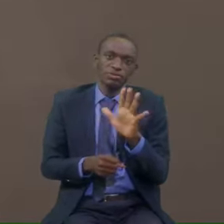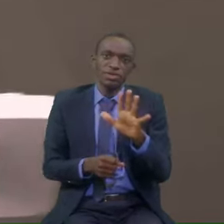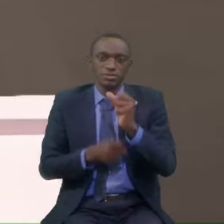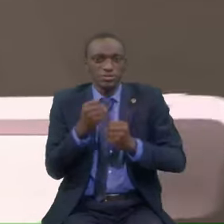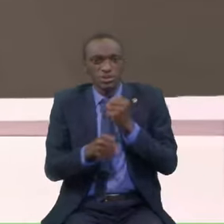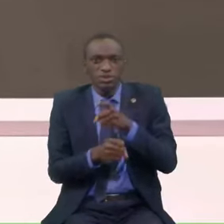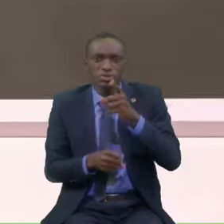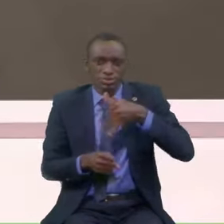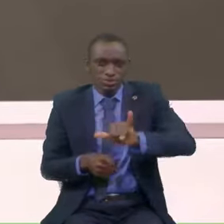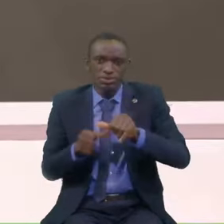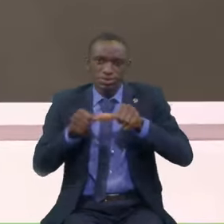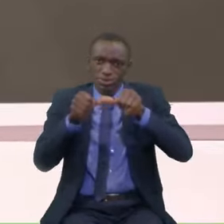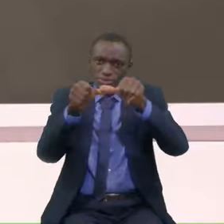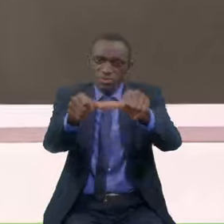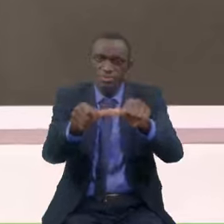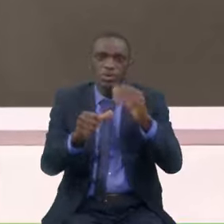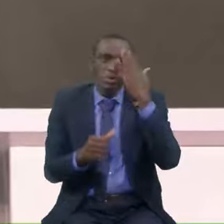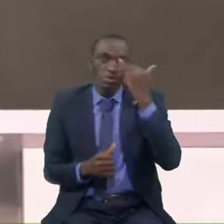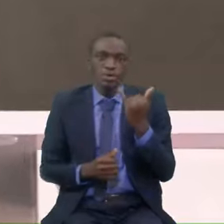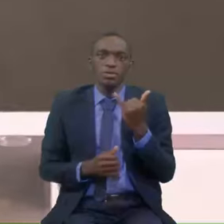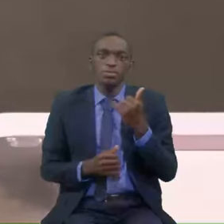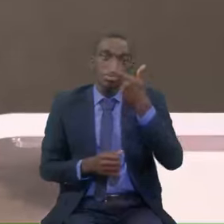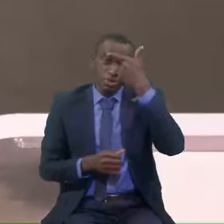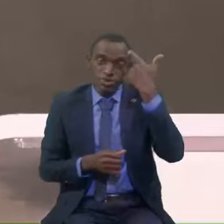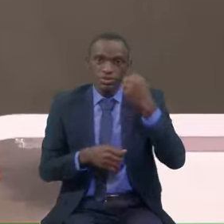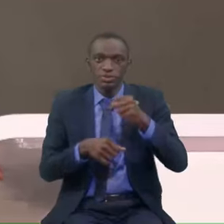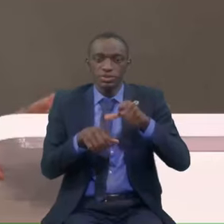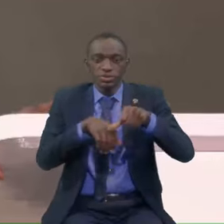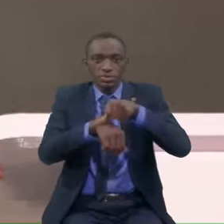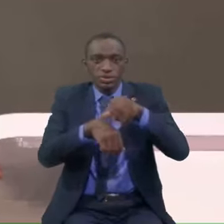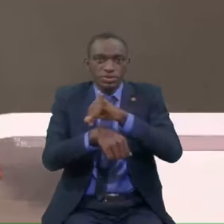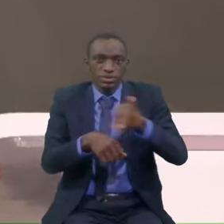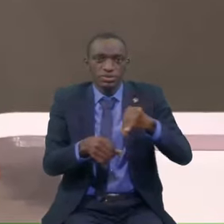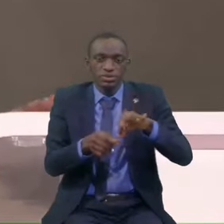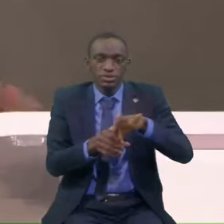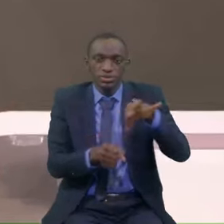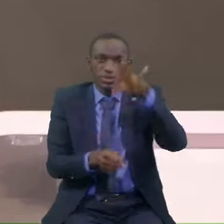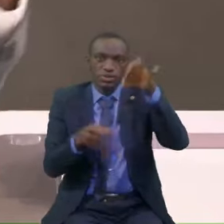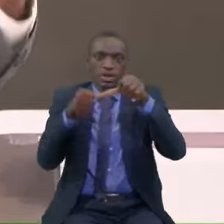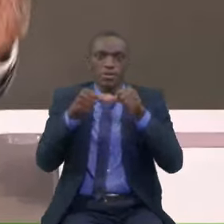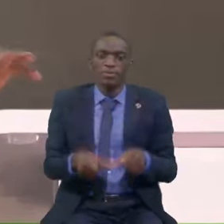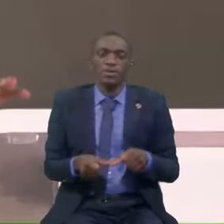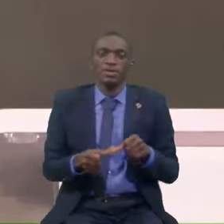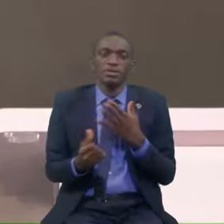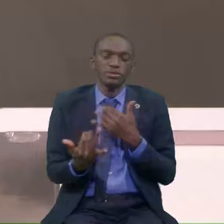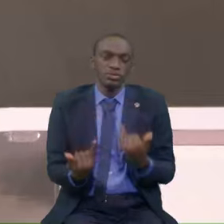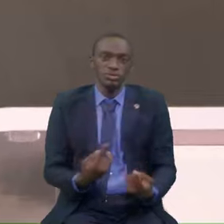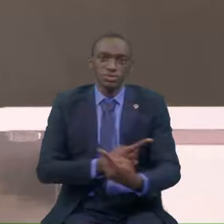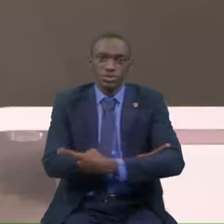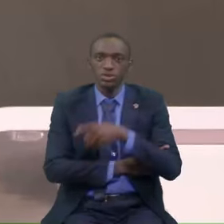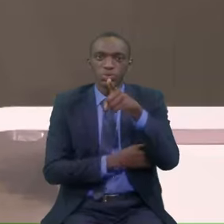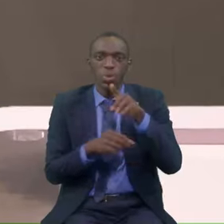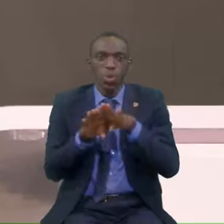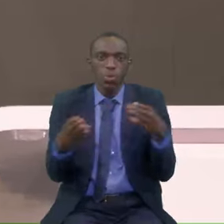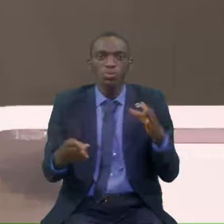mouvement. Et tu es toujours en mouvement parce que l'onction de l'onction de l'esprit demeure. Et aujourd'hui, tu